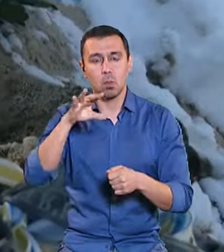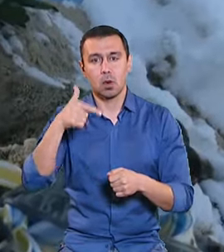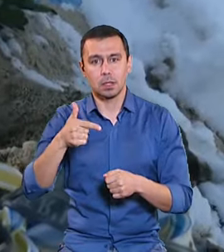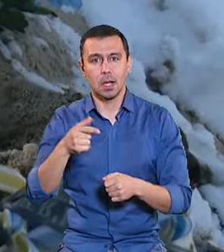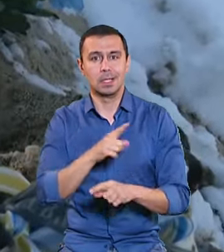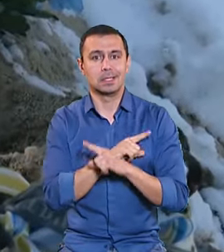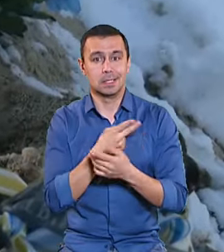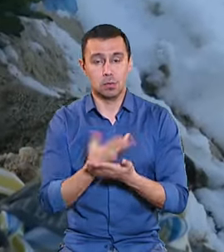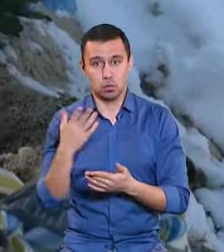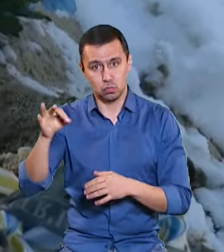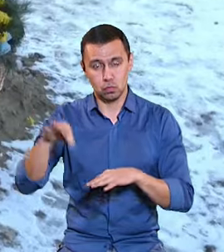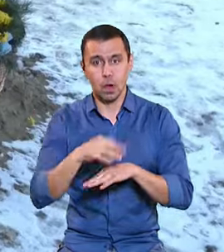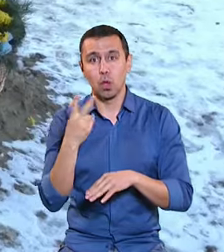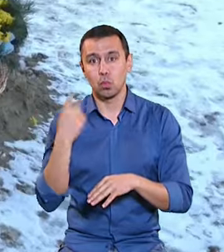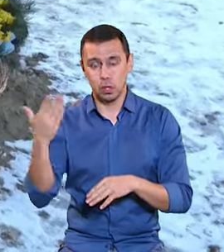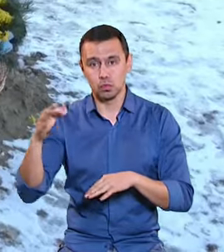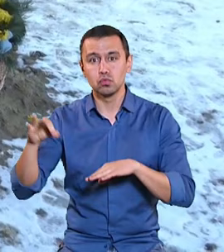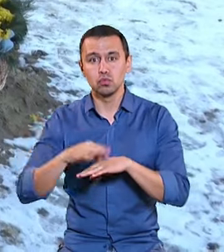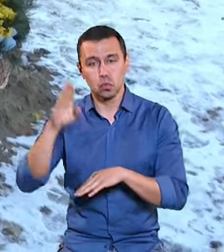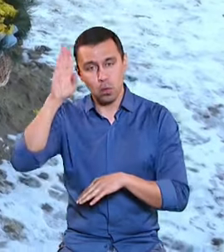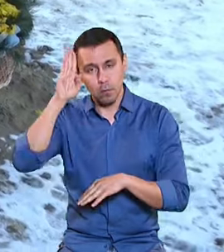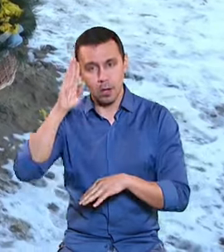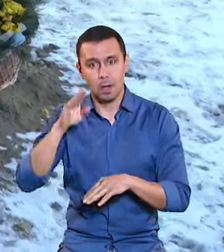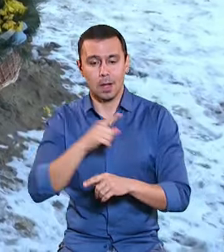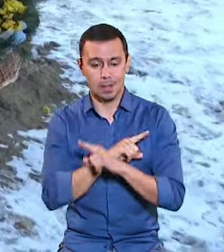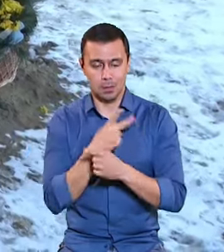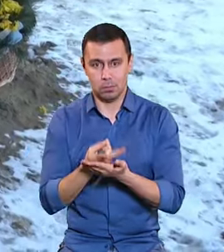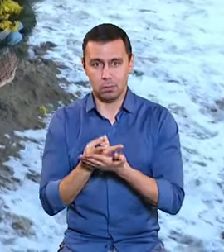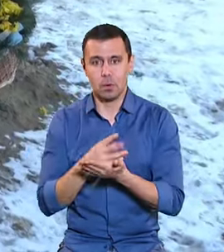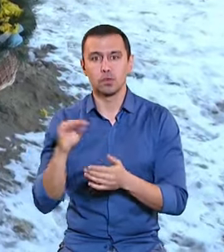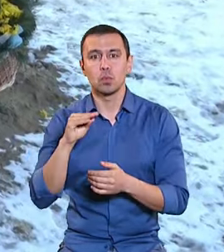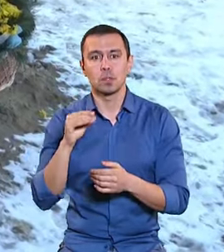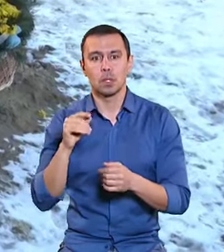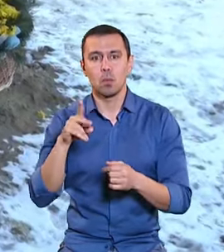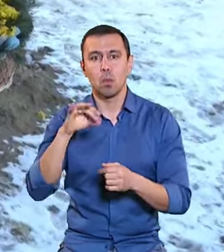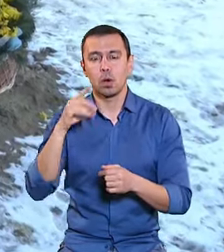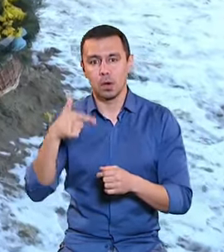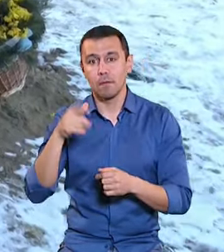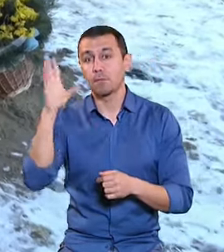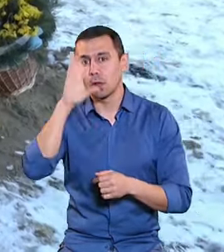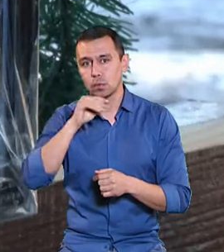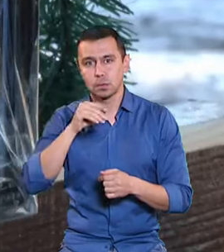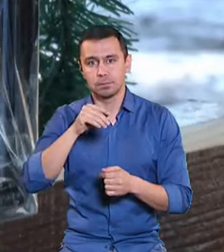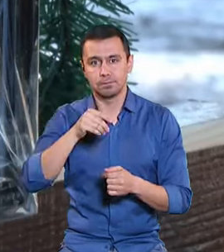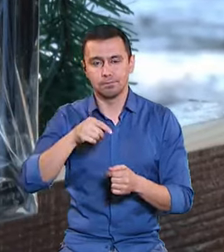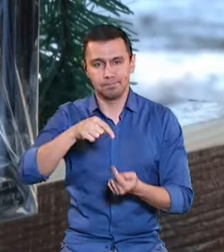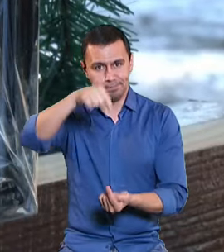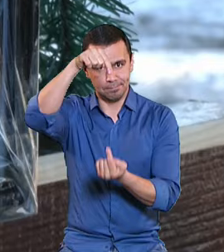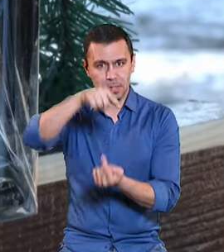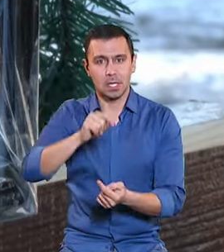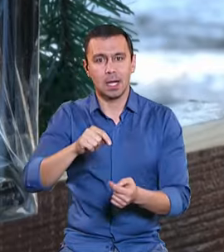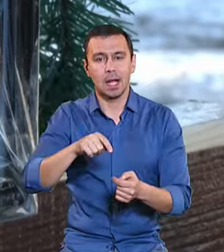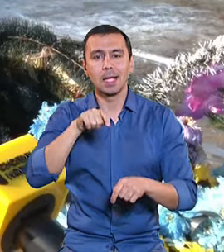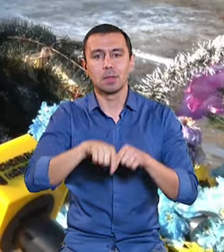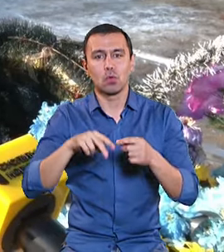чоловіка. Другу – могилу її чоловіка, тіло якого дотепер лежало в Житомирському морзі, і яке вдалося ідентифікувати за експертизою